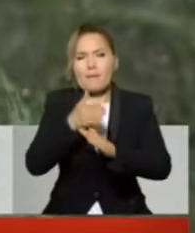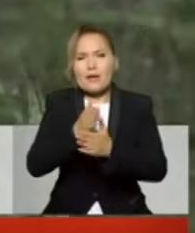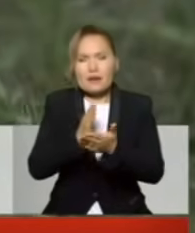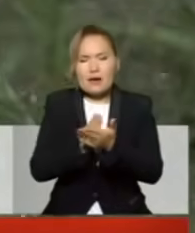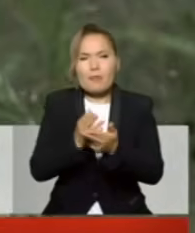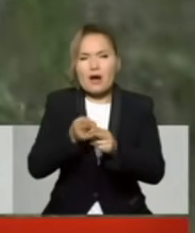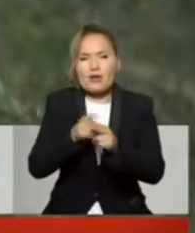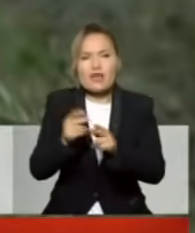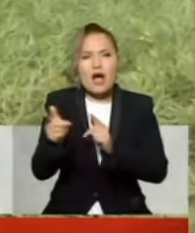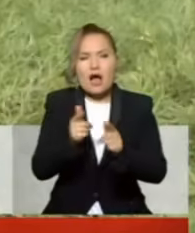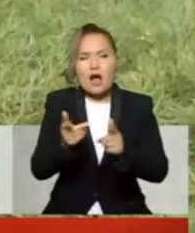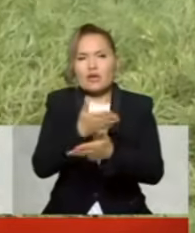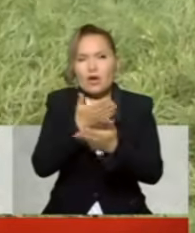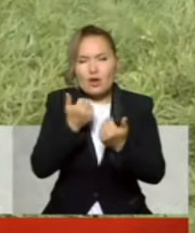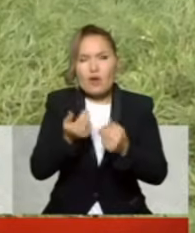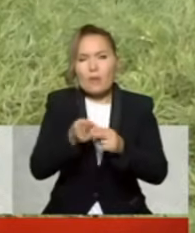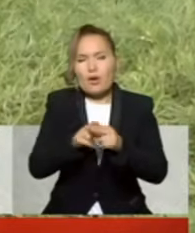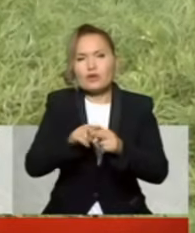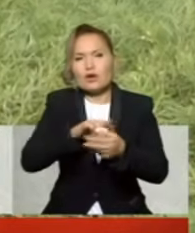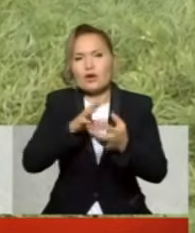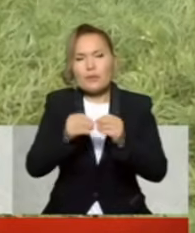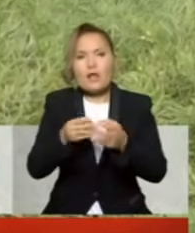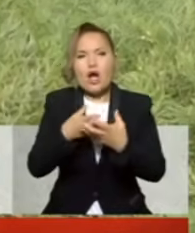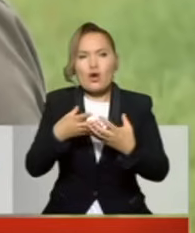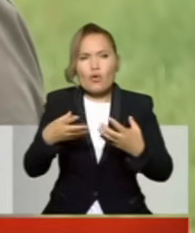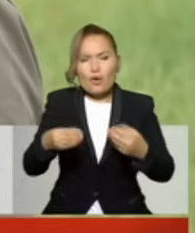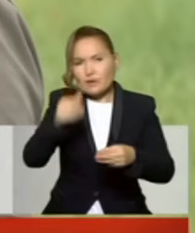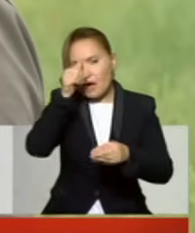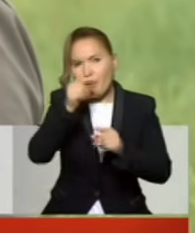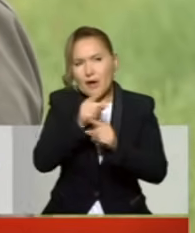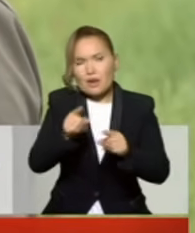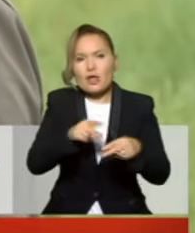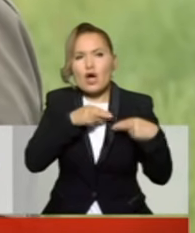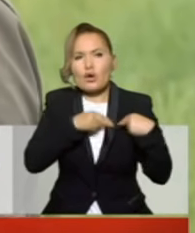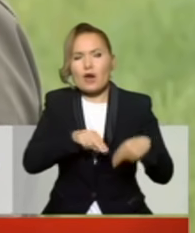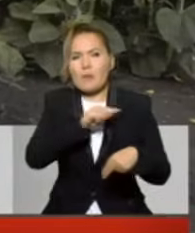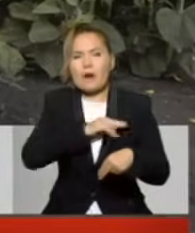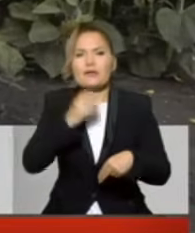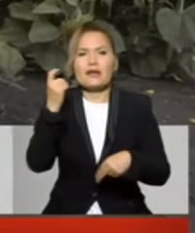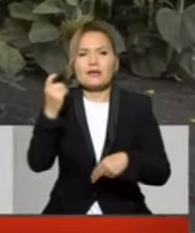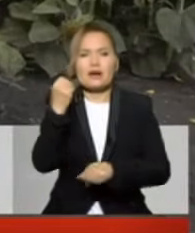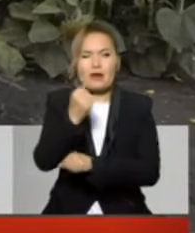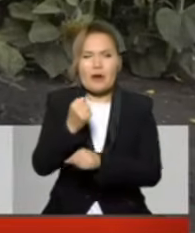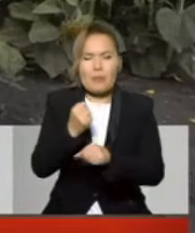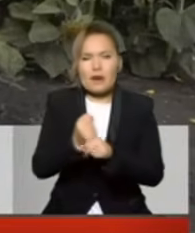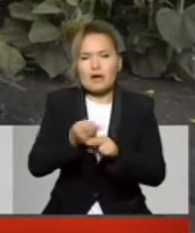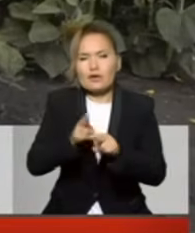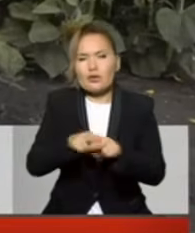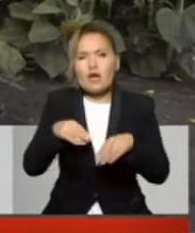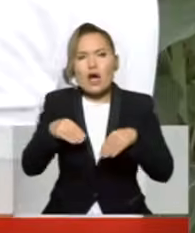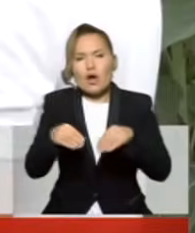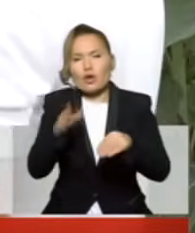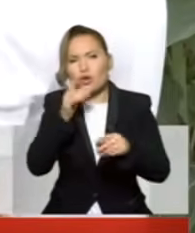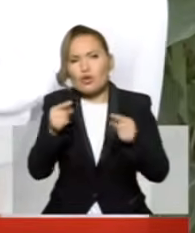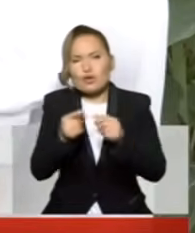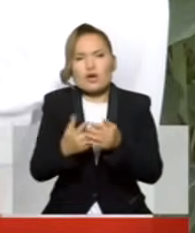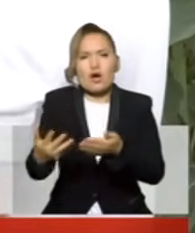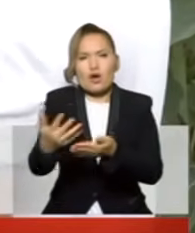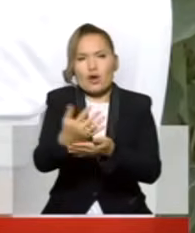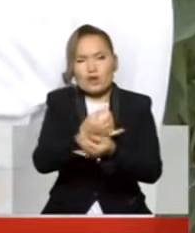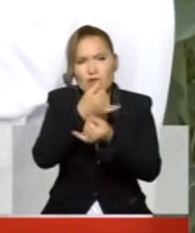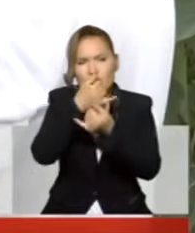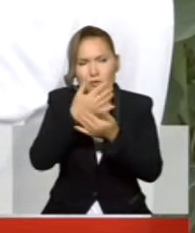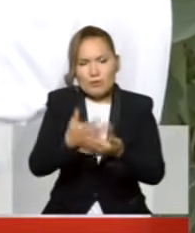сабағы тік, топырақ әлі езіліп жатыр. Көктемнен бері бел жазбай еңбек еткен диқандар дақылды дер кезінде жинай алмайтын болдық,